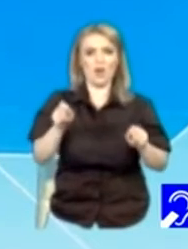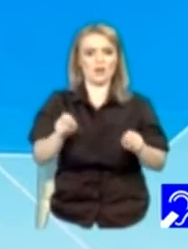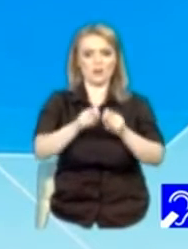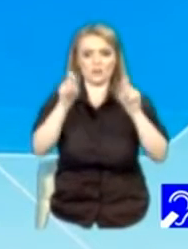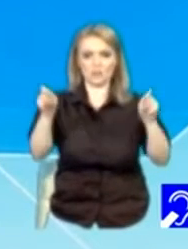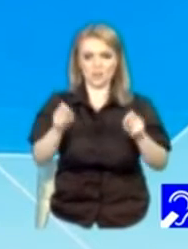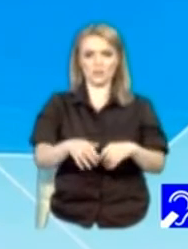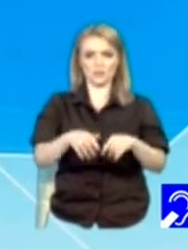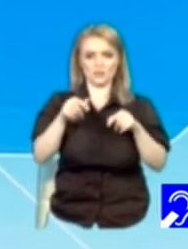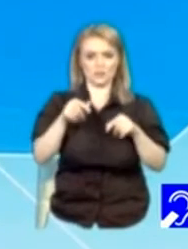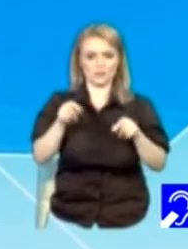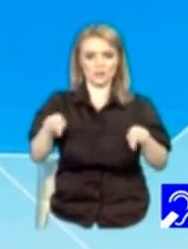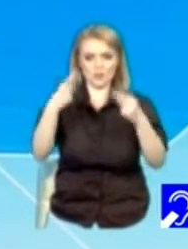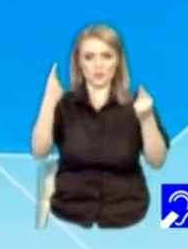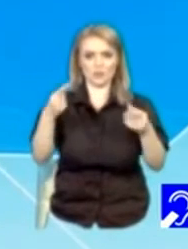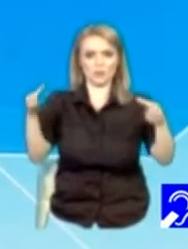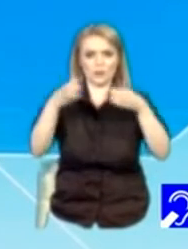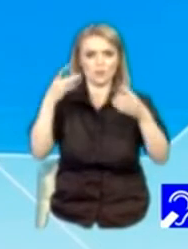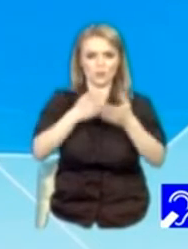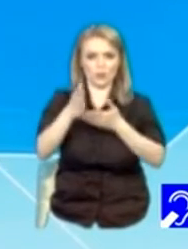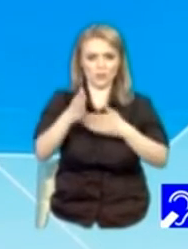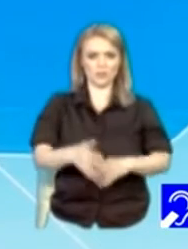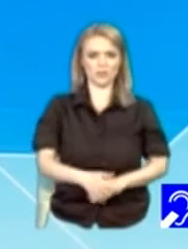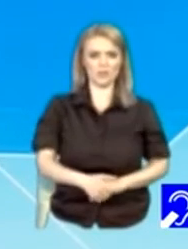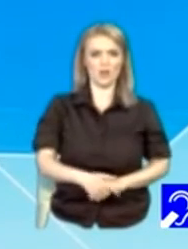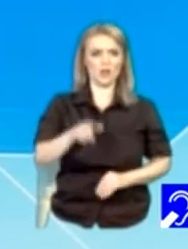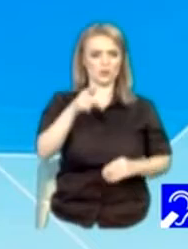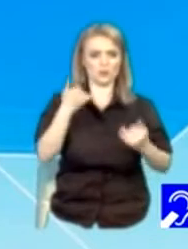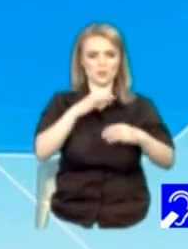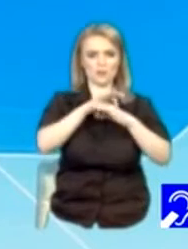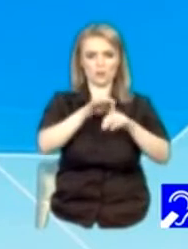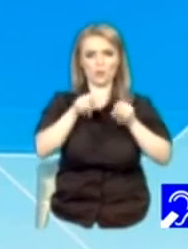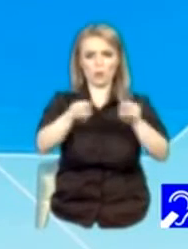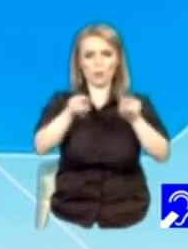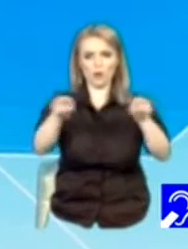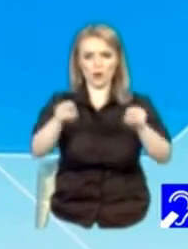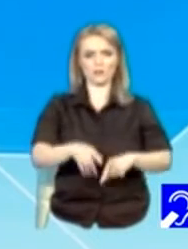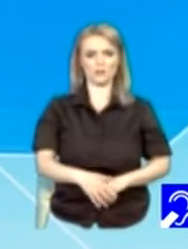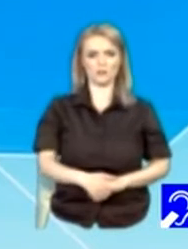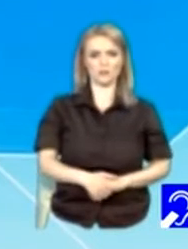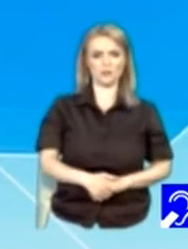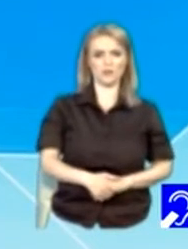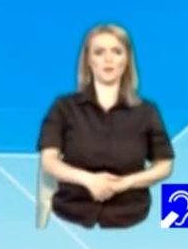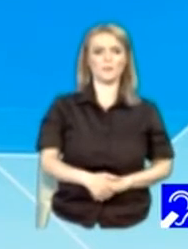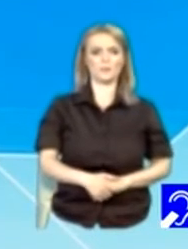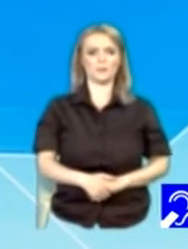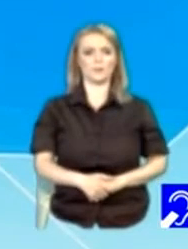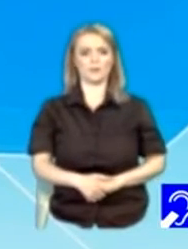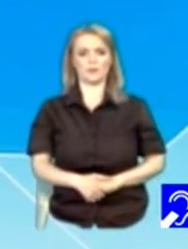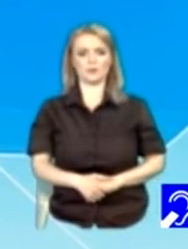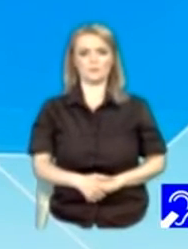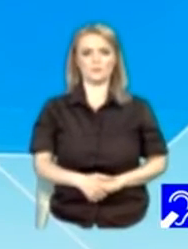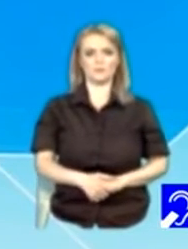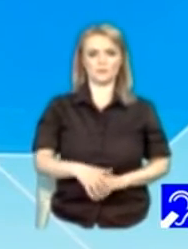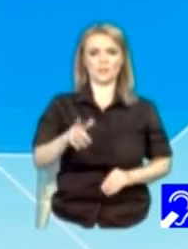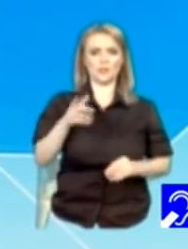De cetățeanul Republicii Moldova, fiind manipulat la greu de propaganda de la Kremlin, se mai trezește și cu un impostor care ajunge pe